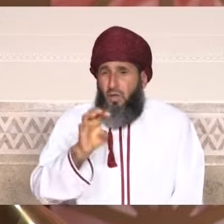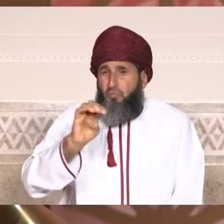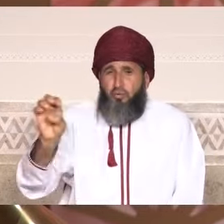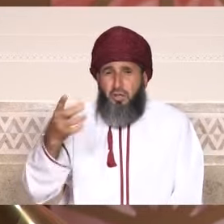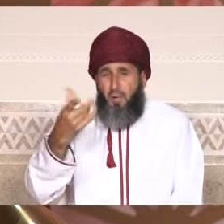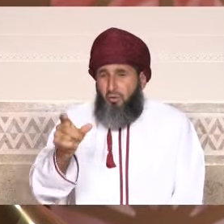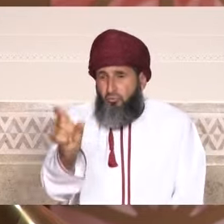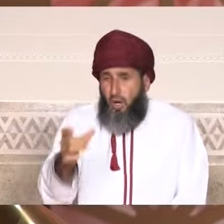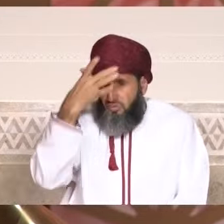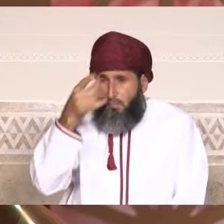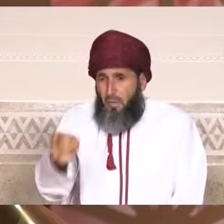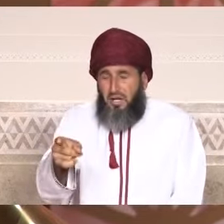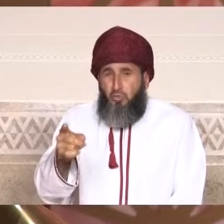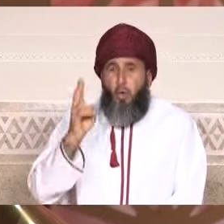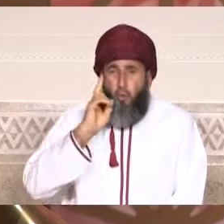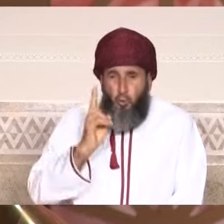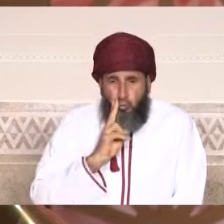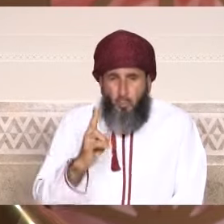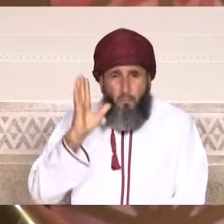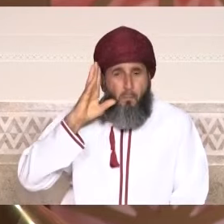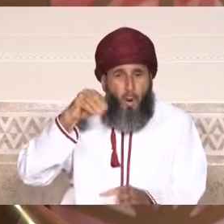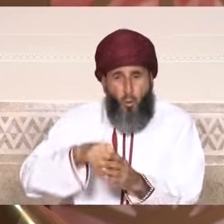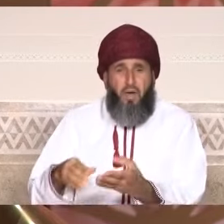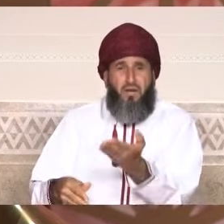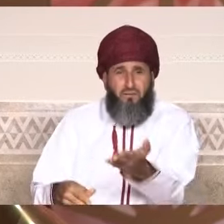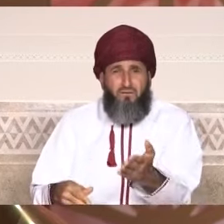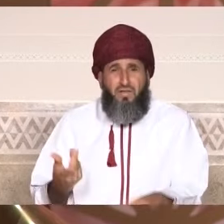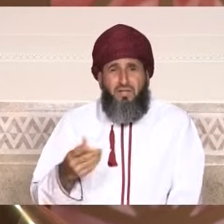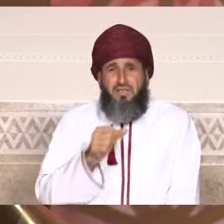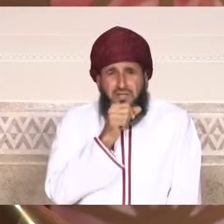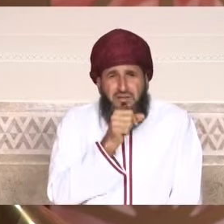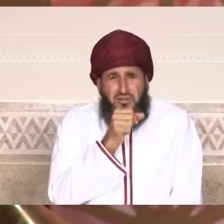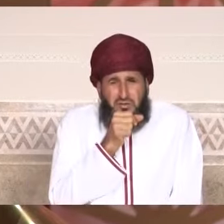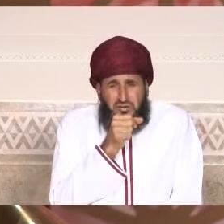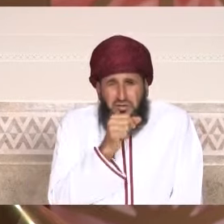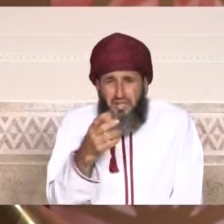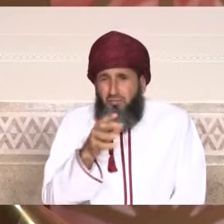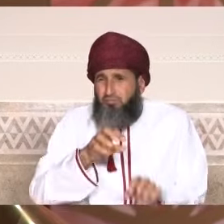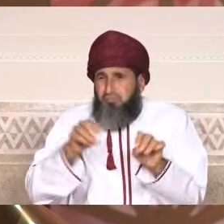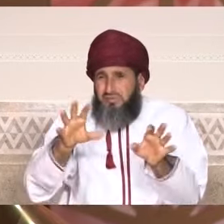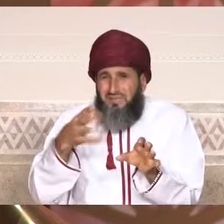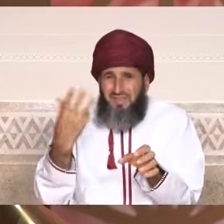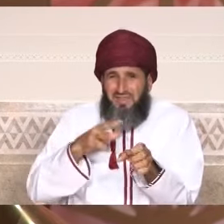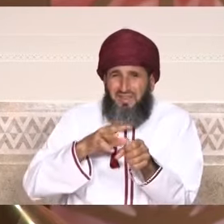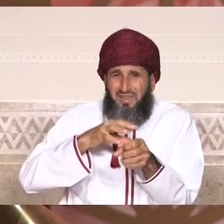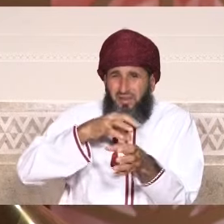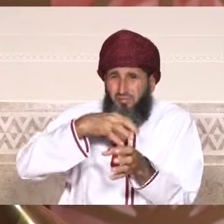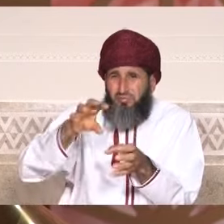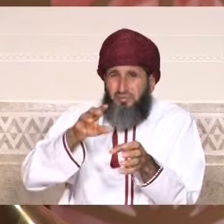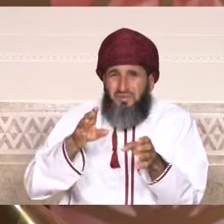مريضا ولا ذا حاجة. وقد رأينا انتشر في وسائل الإعلام أن مسنا وكان من يعني الصم